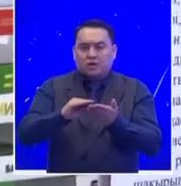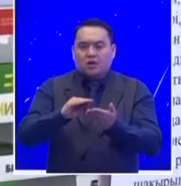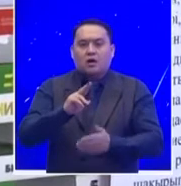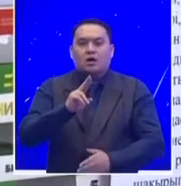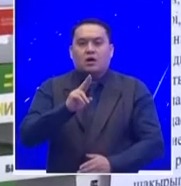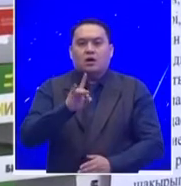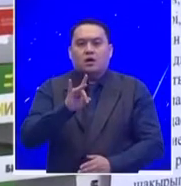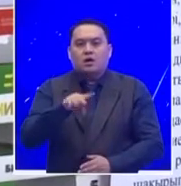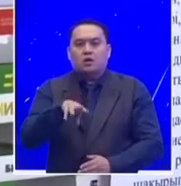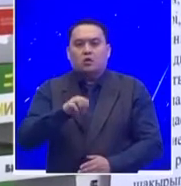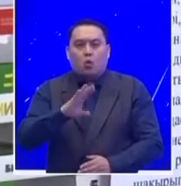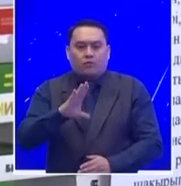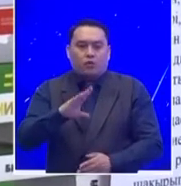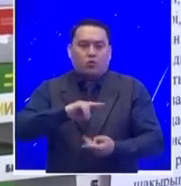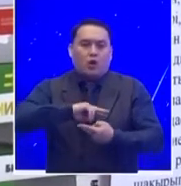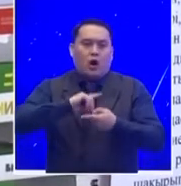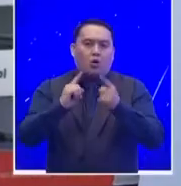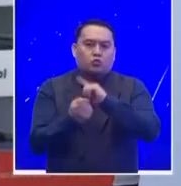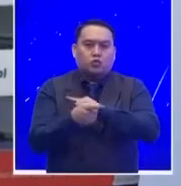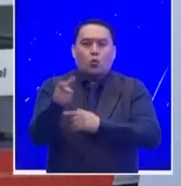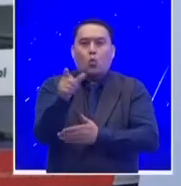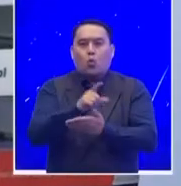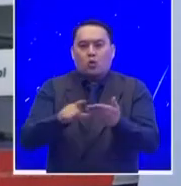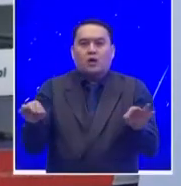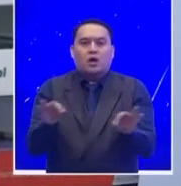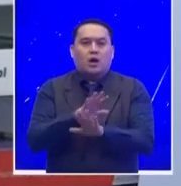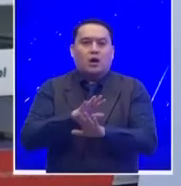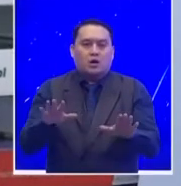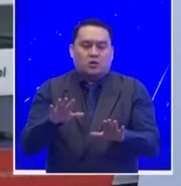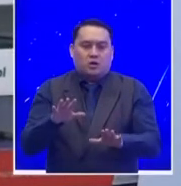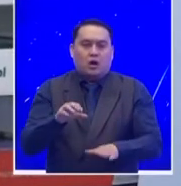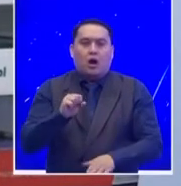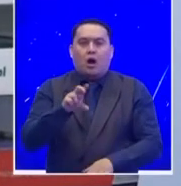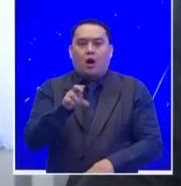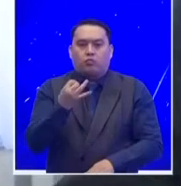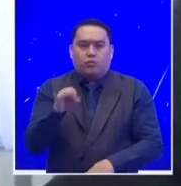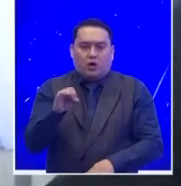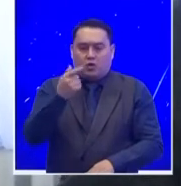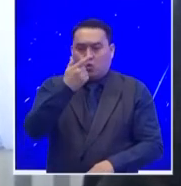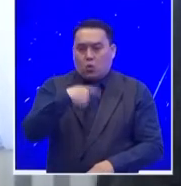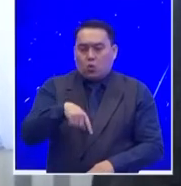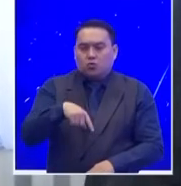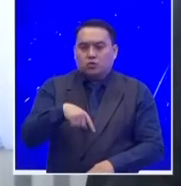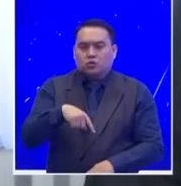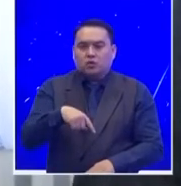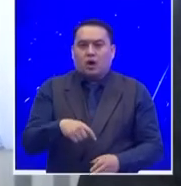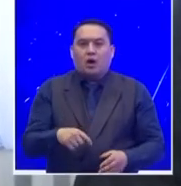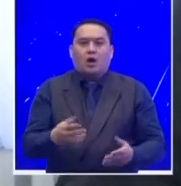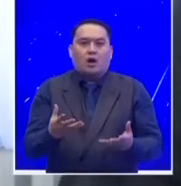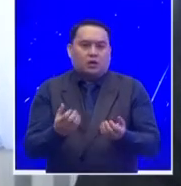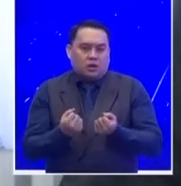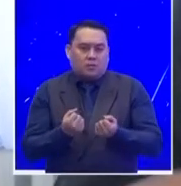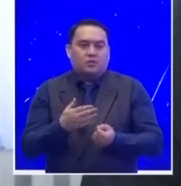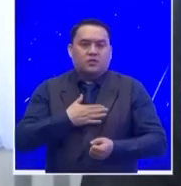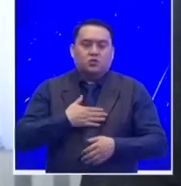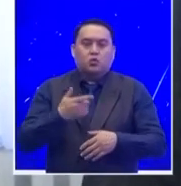оны өлеңге алып келді. Абай бізге жеткізгенде Крылов өз халқы, өз ұлтының бейнесін алды. Абай